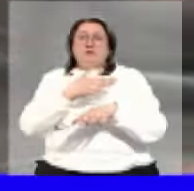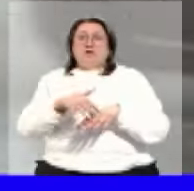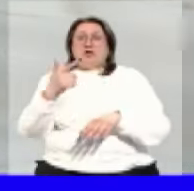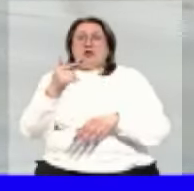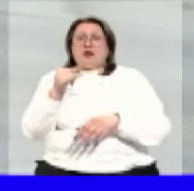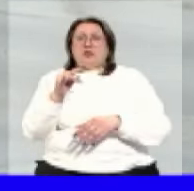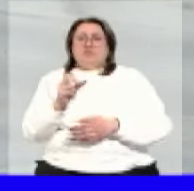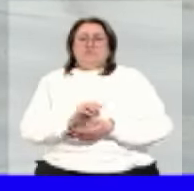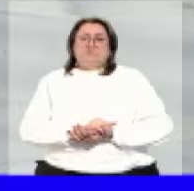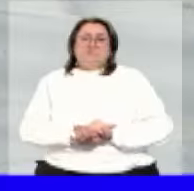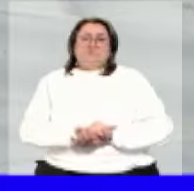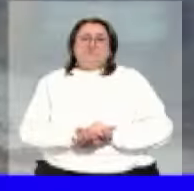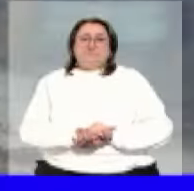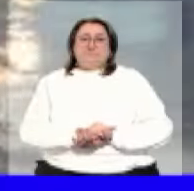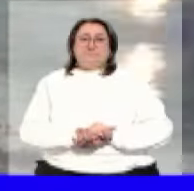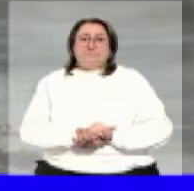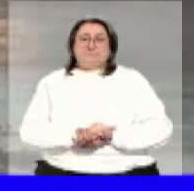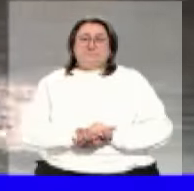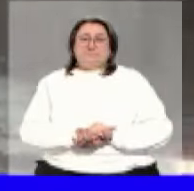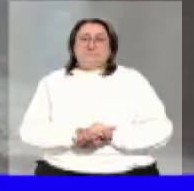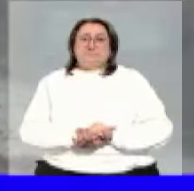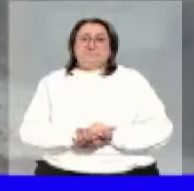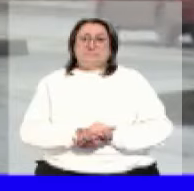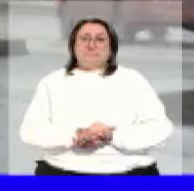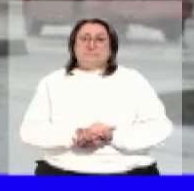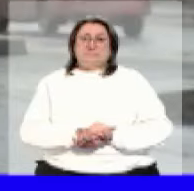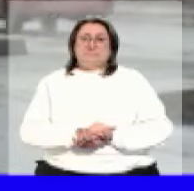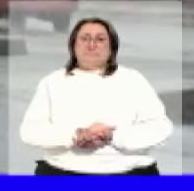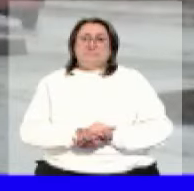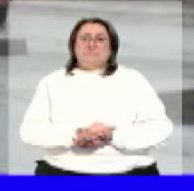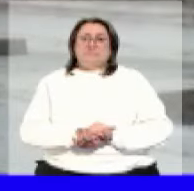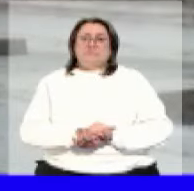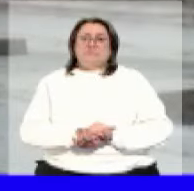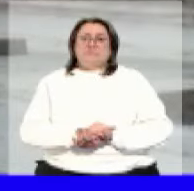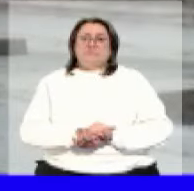өткелді су басуы мүмкін. Жанар Ержанова, Руслан Жабаев, Қостанай телеарнасы.